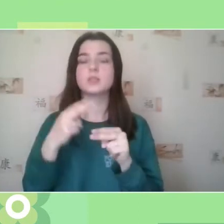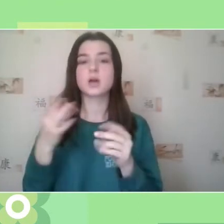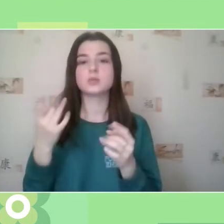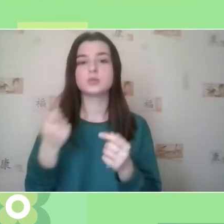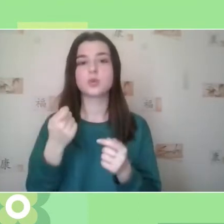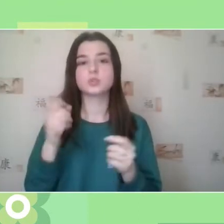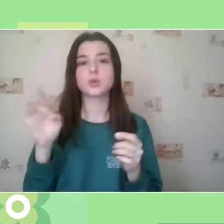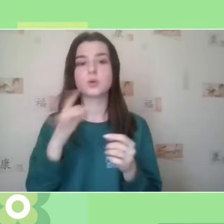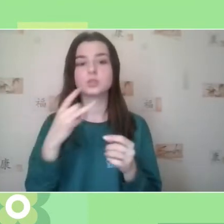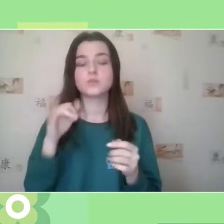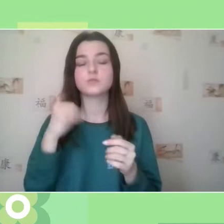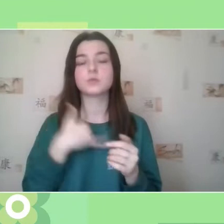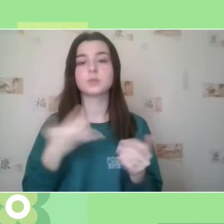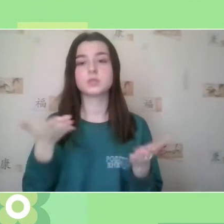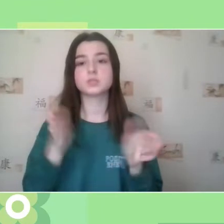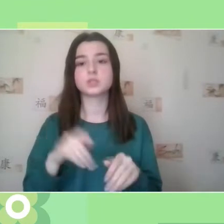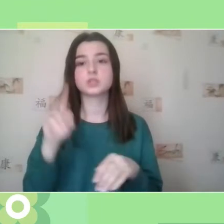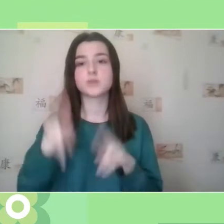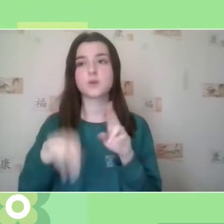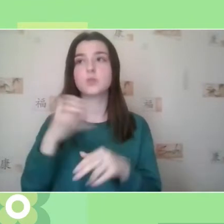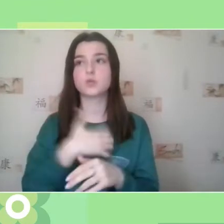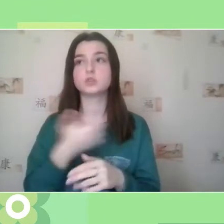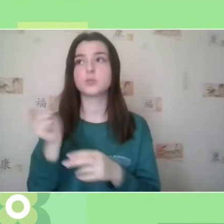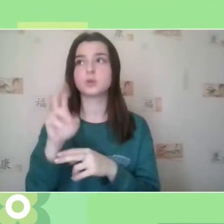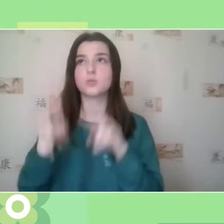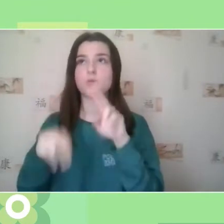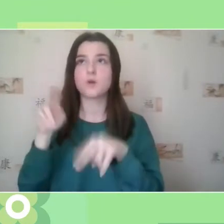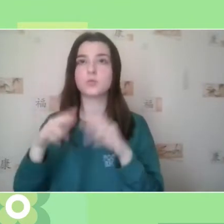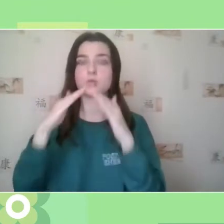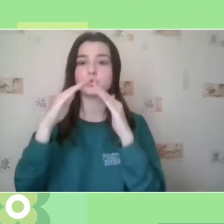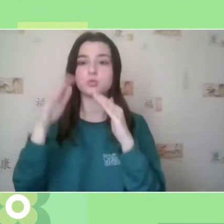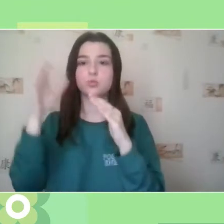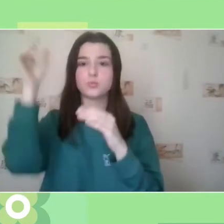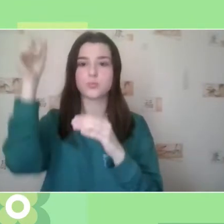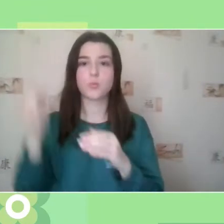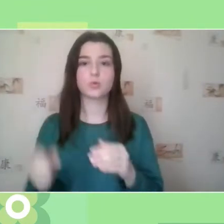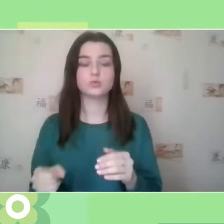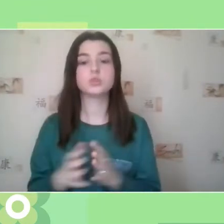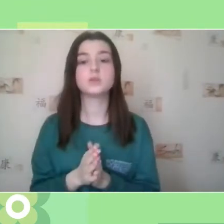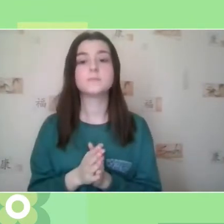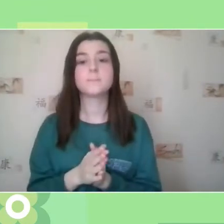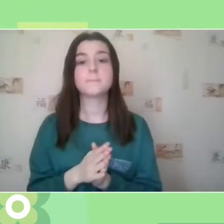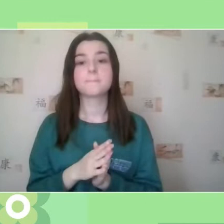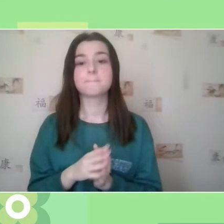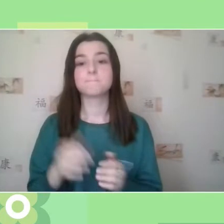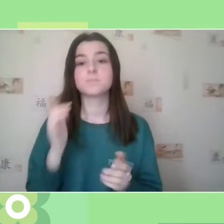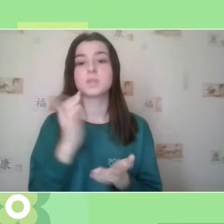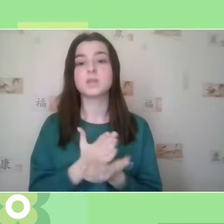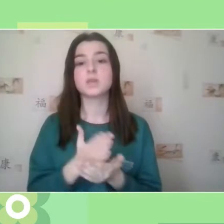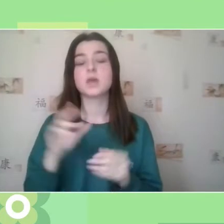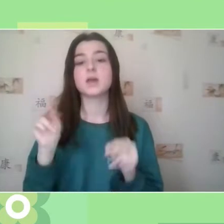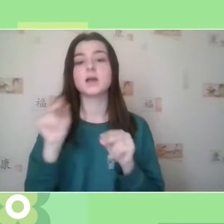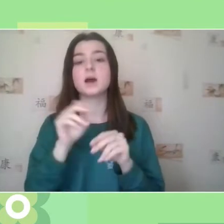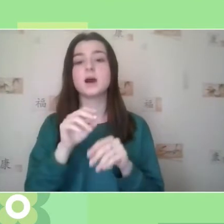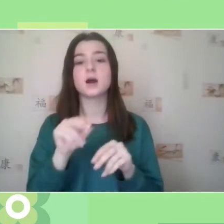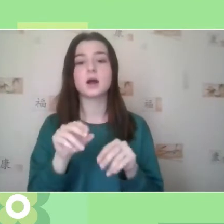залишилась фарба, хочете я вам прийду, пофарбую дах? Ну, ці поручні. Прекрасно. У нас є лікарка-гінекологиня,